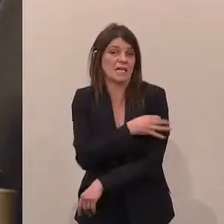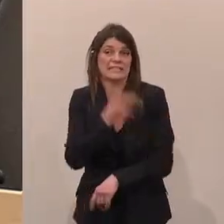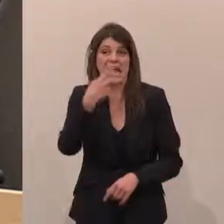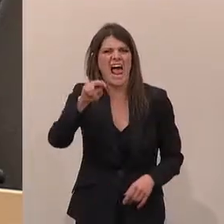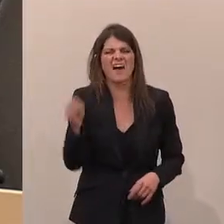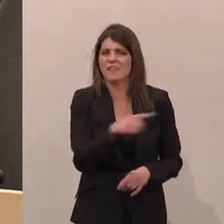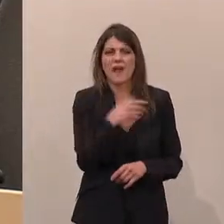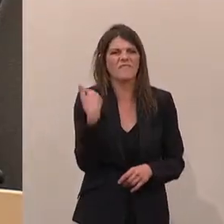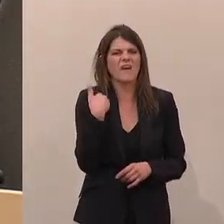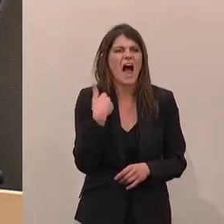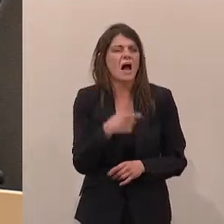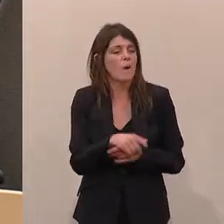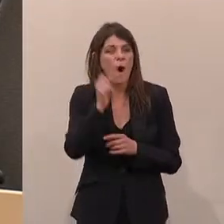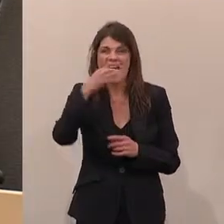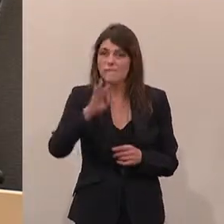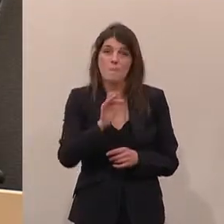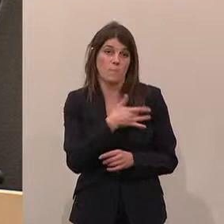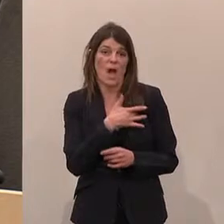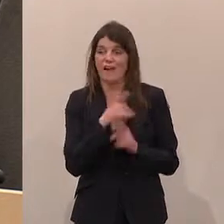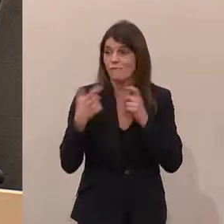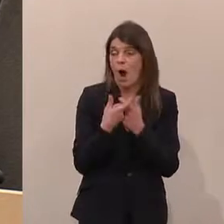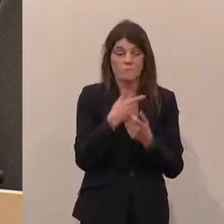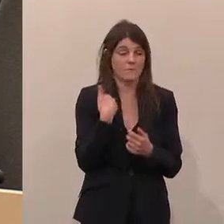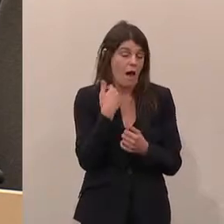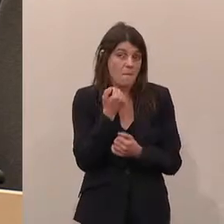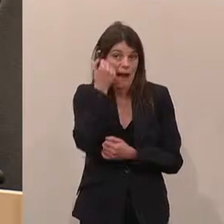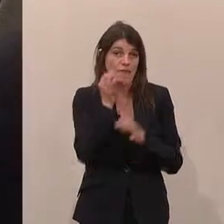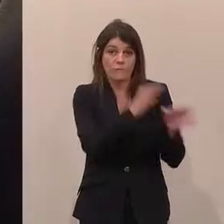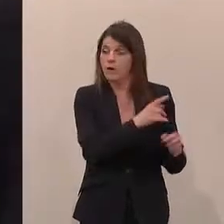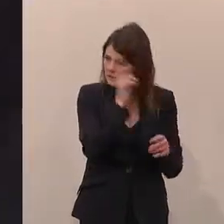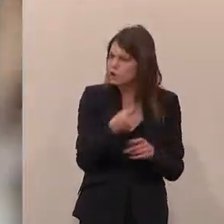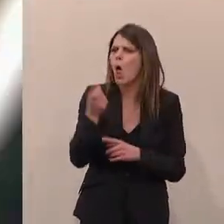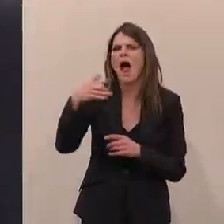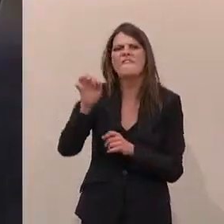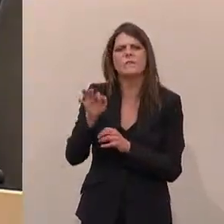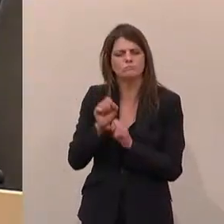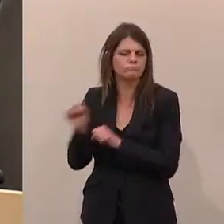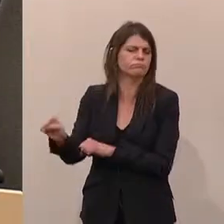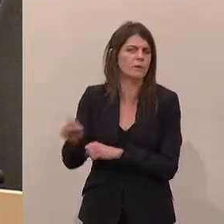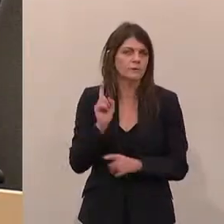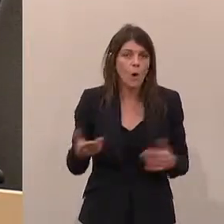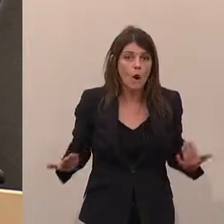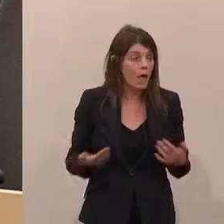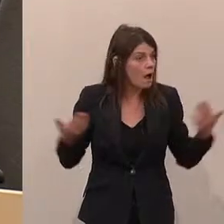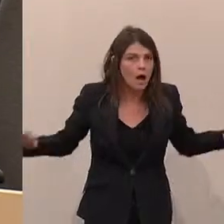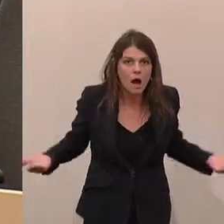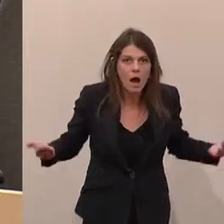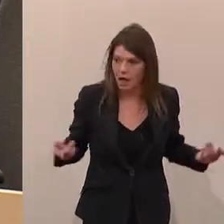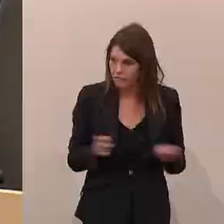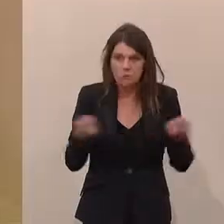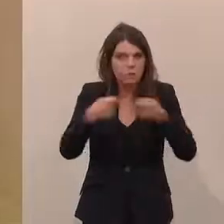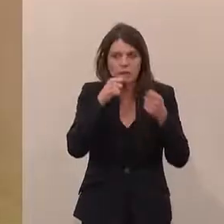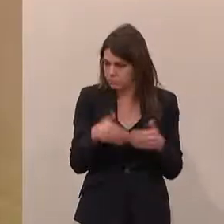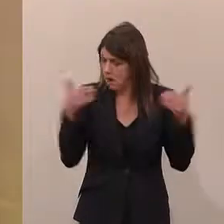Blamage beim ORF-Bürgerforum vorgeschlagen hat, den ORF total zu boykottieren, sehr geehrte Damen und Herren von der SPÖ? Das ist eine totale